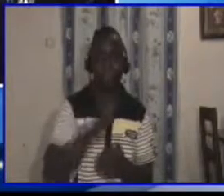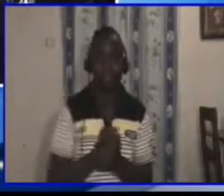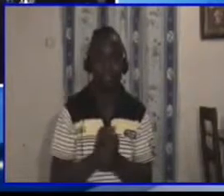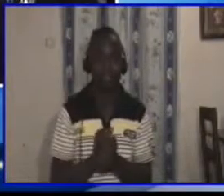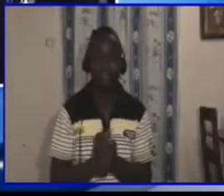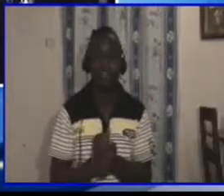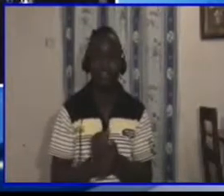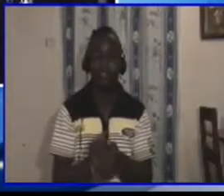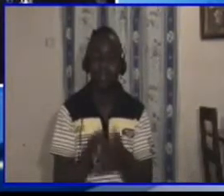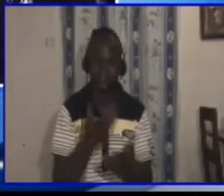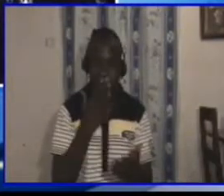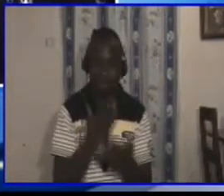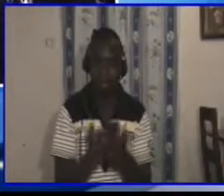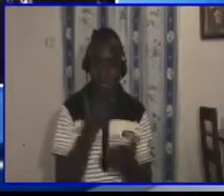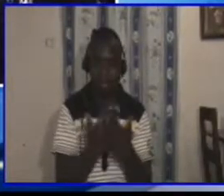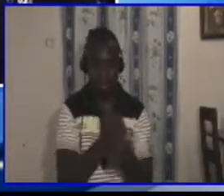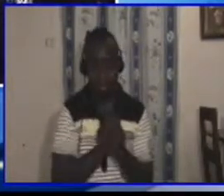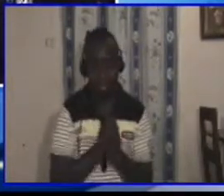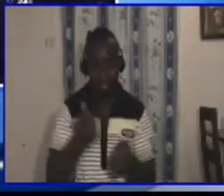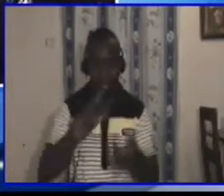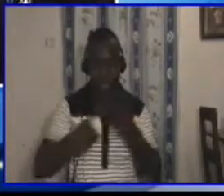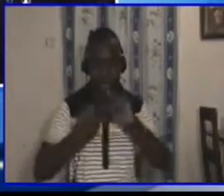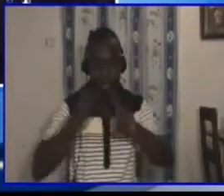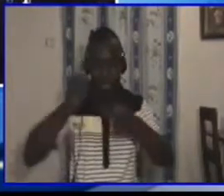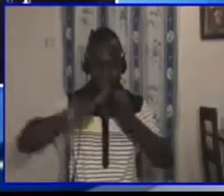è scritto nel vangelo di giovanni